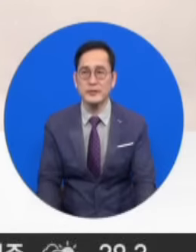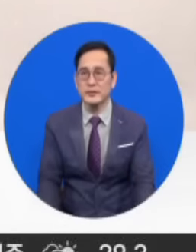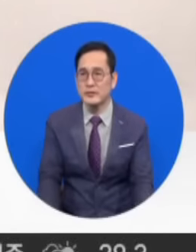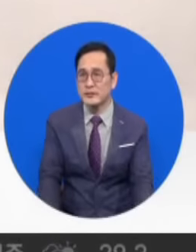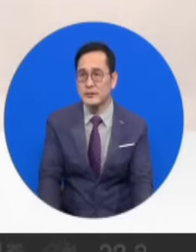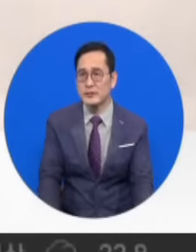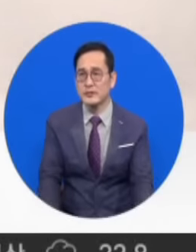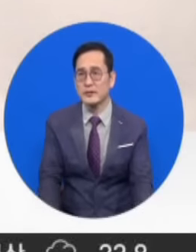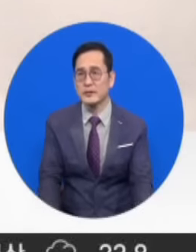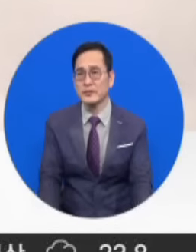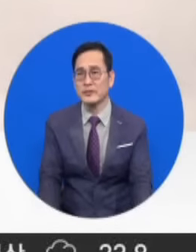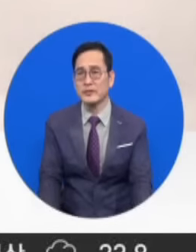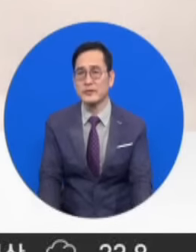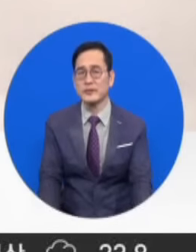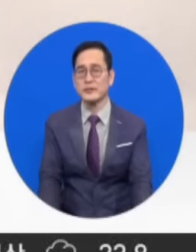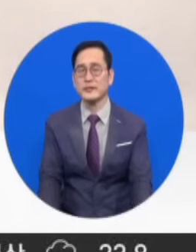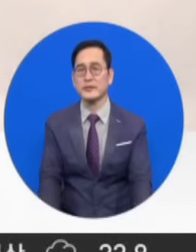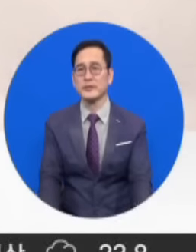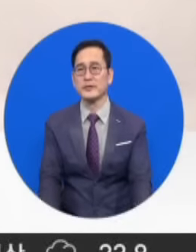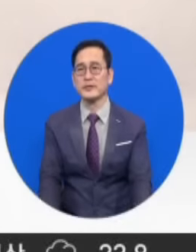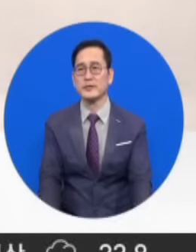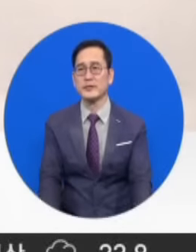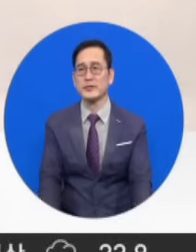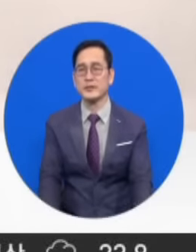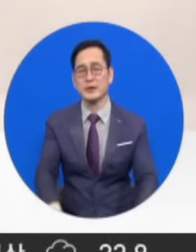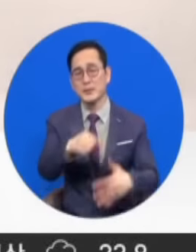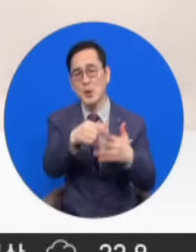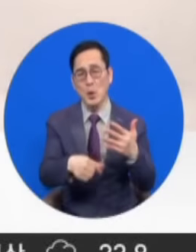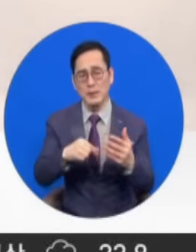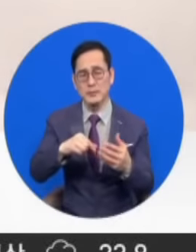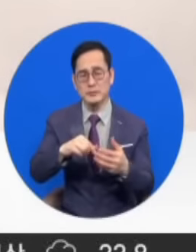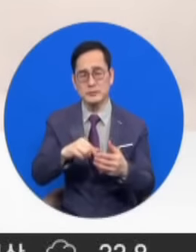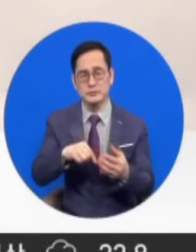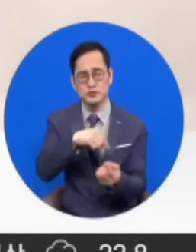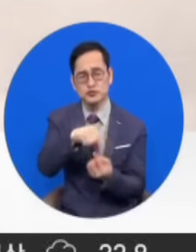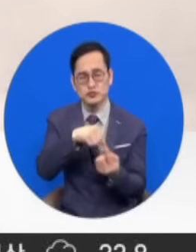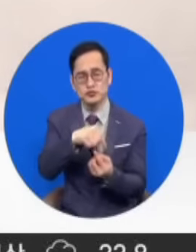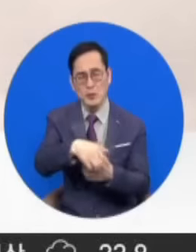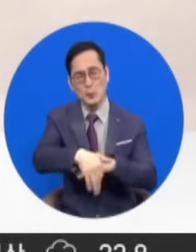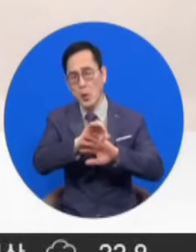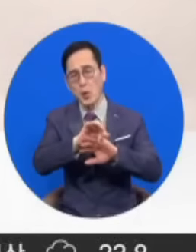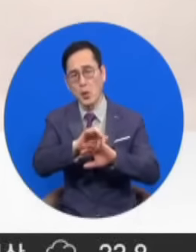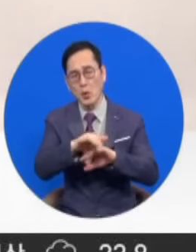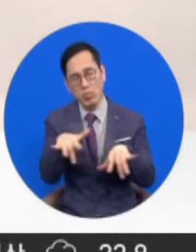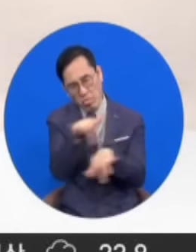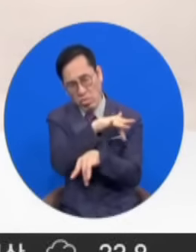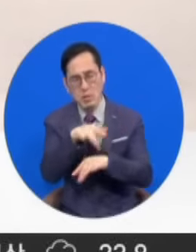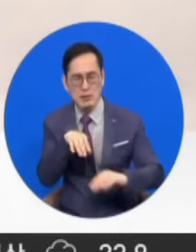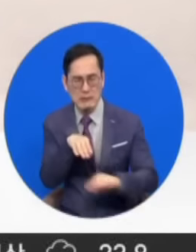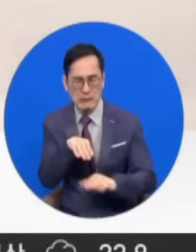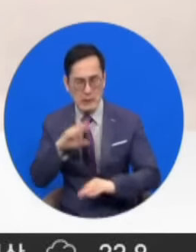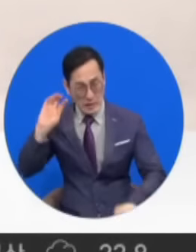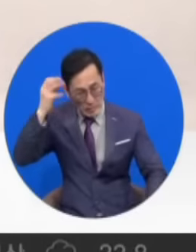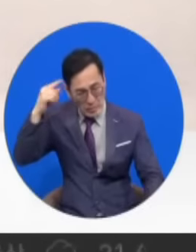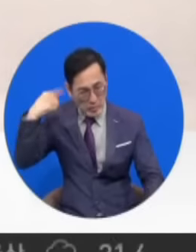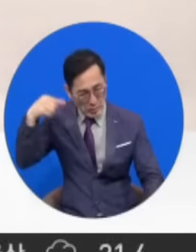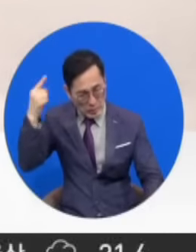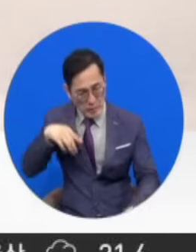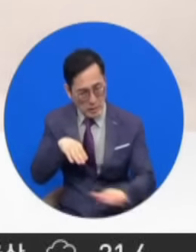했는데 이제 소프트웨어가 그 순간에 갑자기 작동에 오류가 됐더랄지 아니면 뭐 여러 가지 문제가 있다고